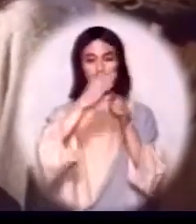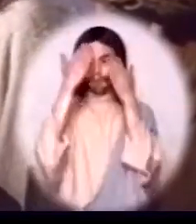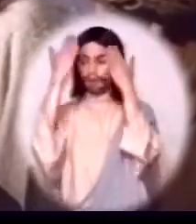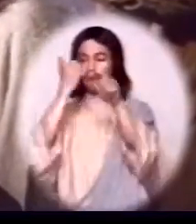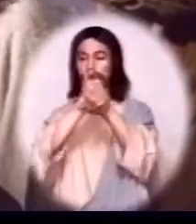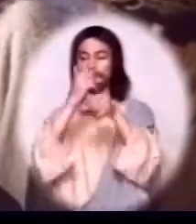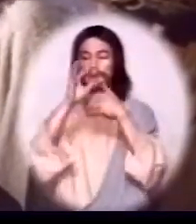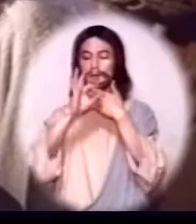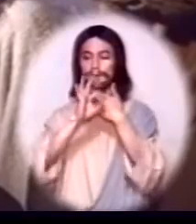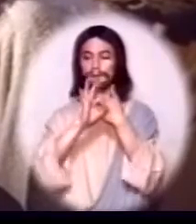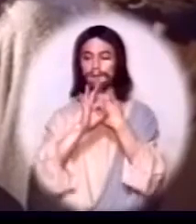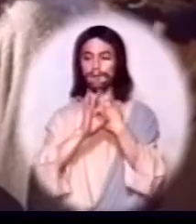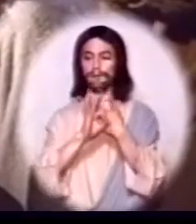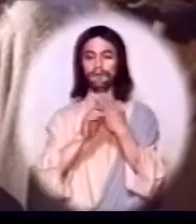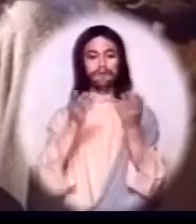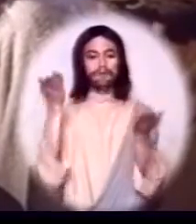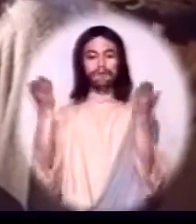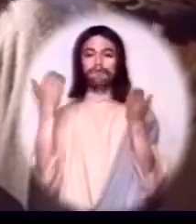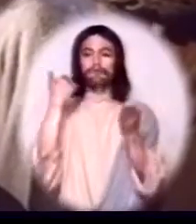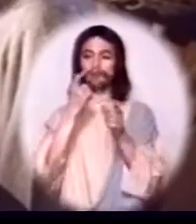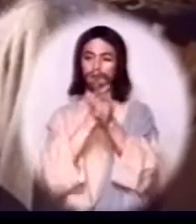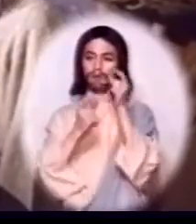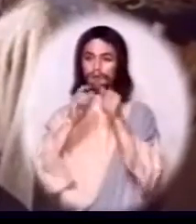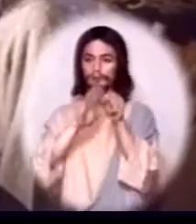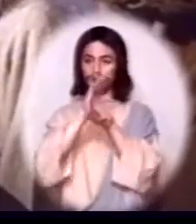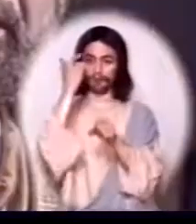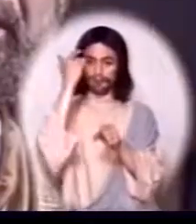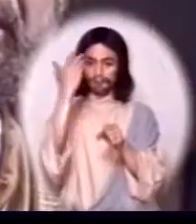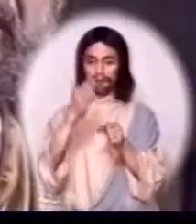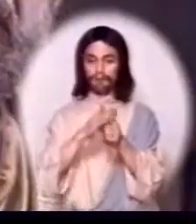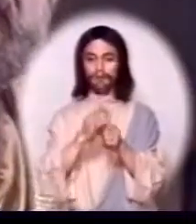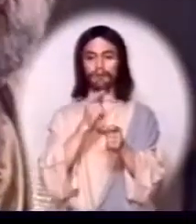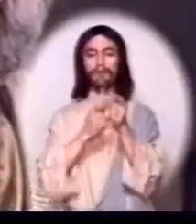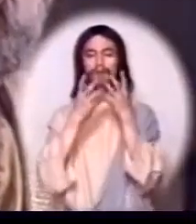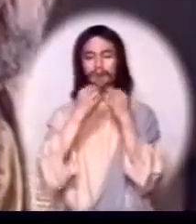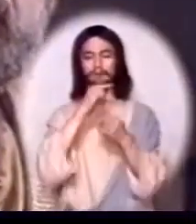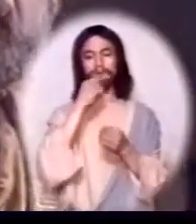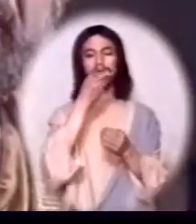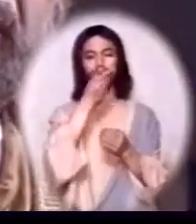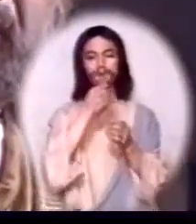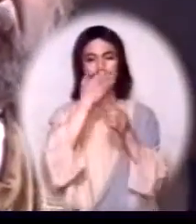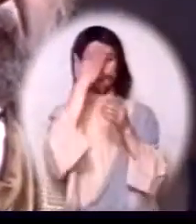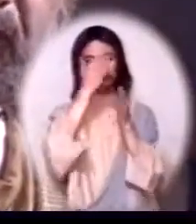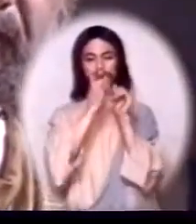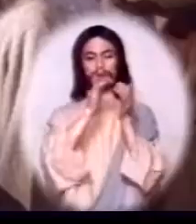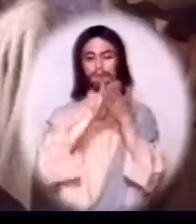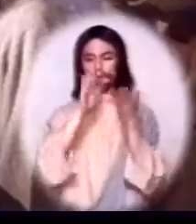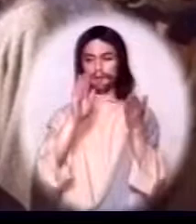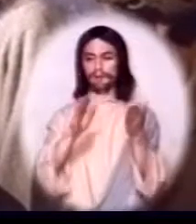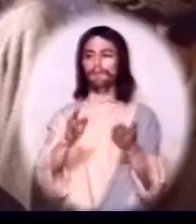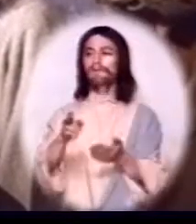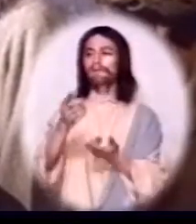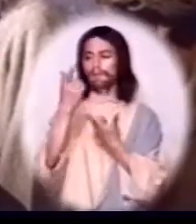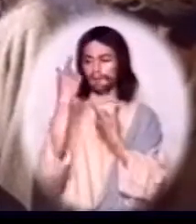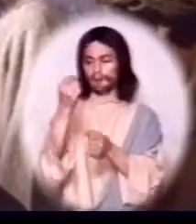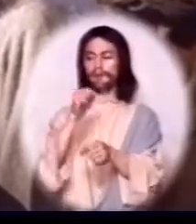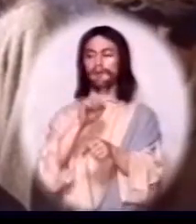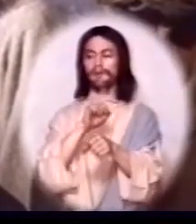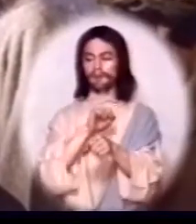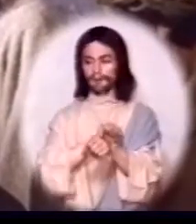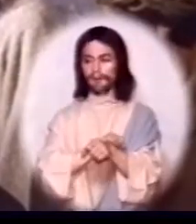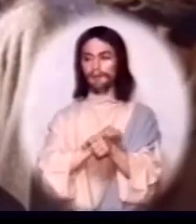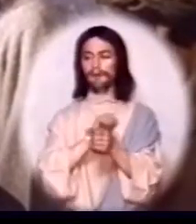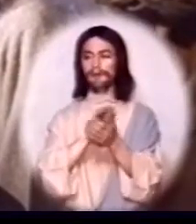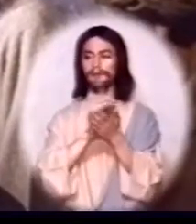빚을 탕감해 주었다면 둘 중에 누가 그를 더 사랑하겠느냐? 더 많이 탕감받은 자라고 생각합니다. 맞았다.